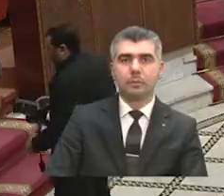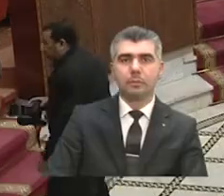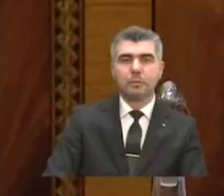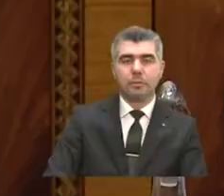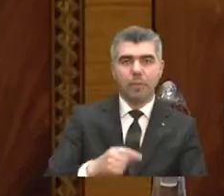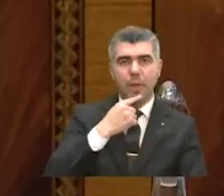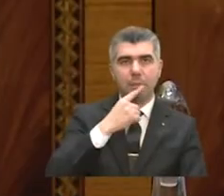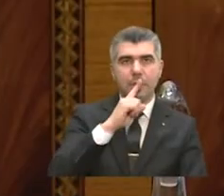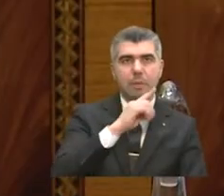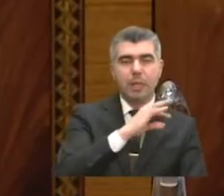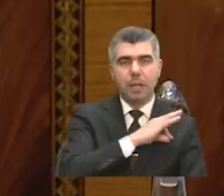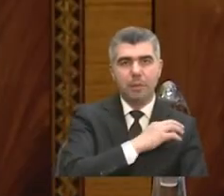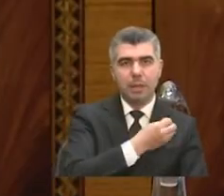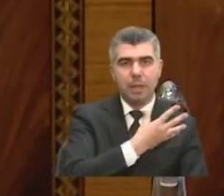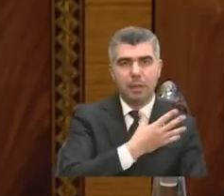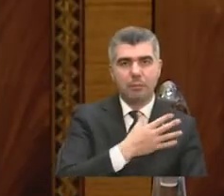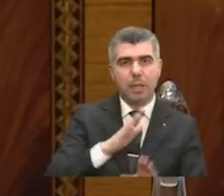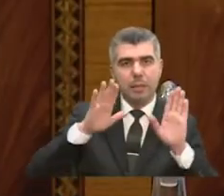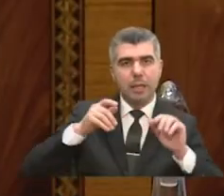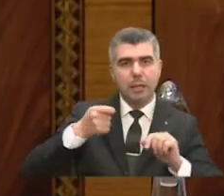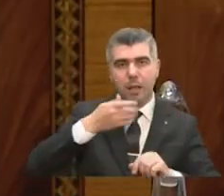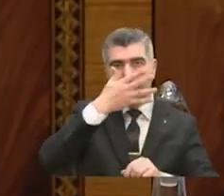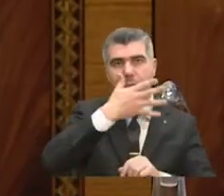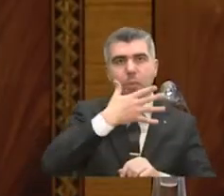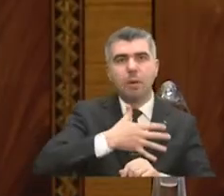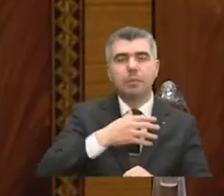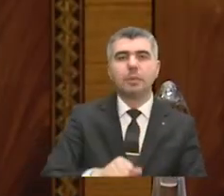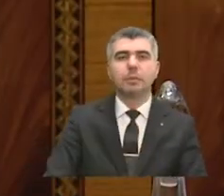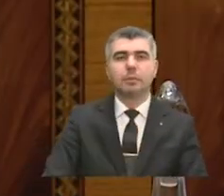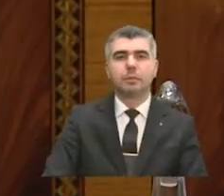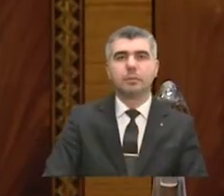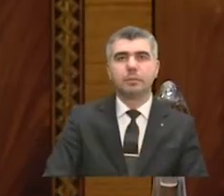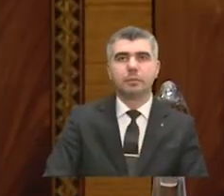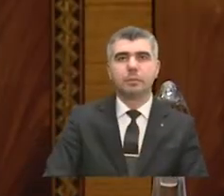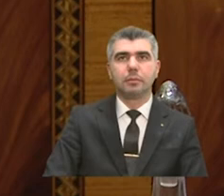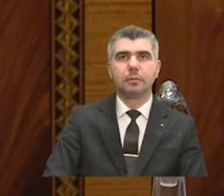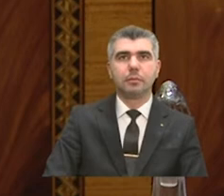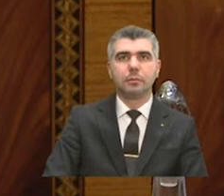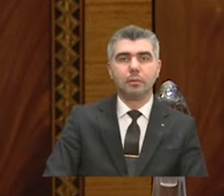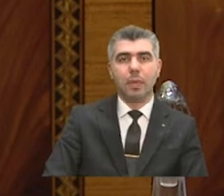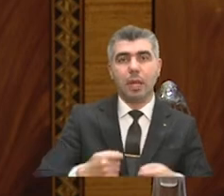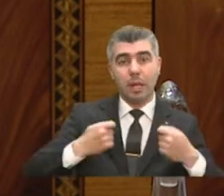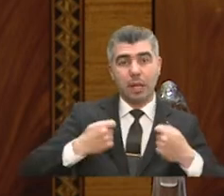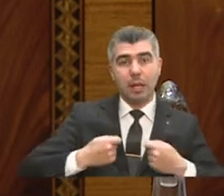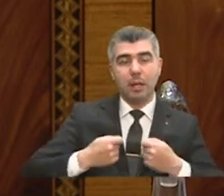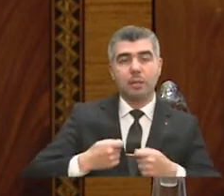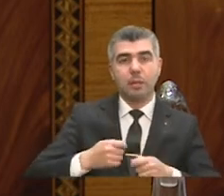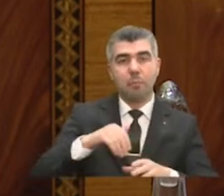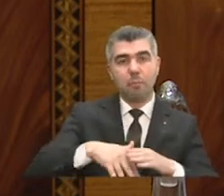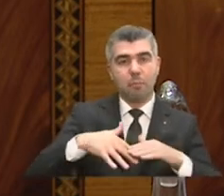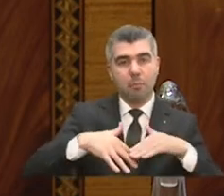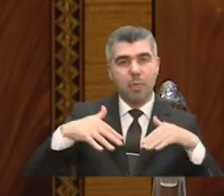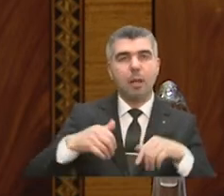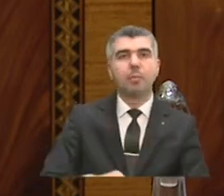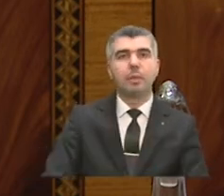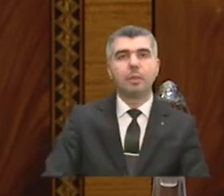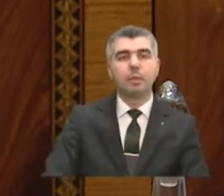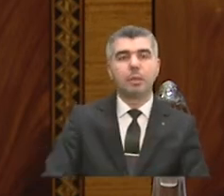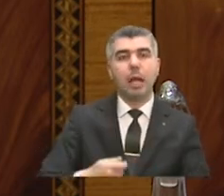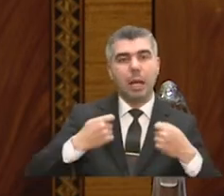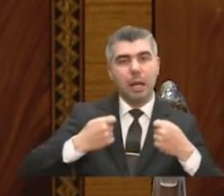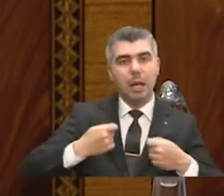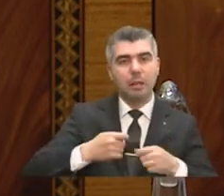بسم الله الرحمن الرحيم والصلاة والسلام على أشرف المرسلين. Au nom de Dieu miséricordieux, que la paix soit sur